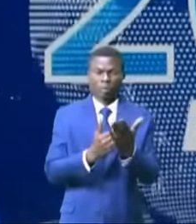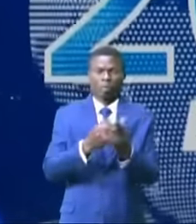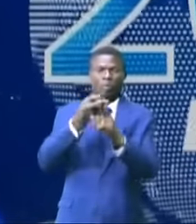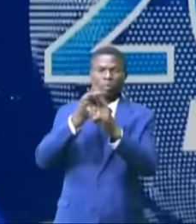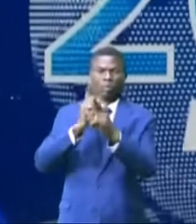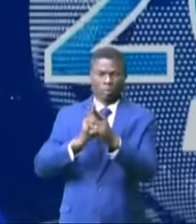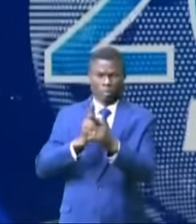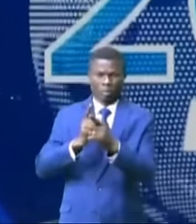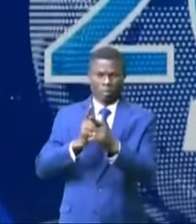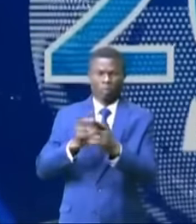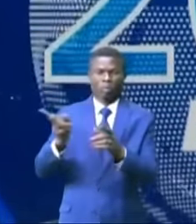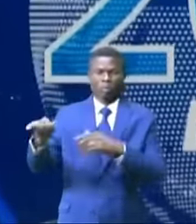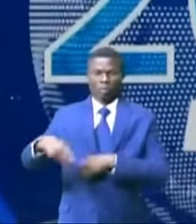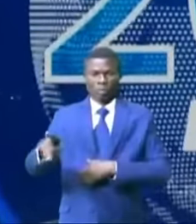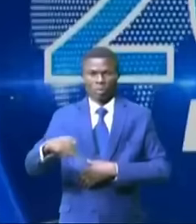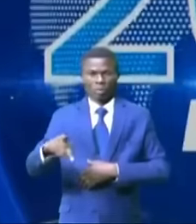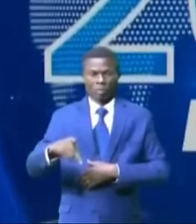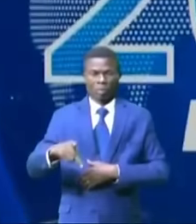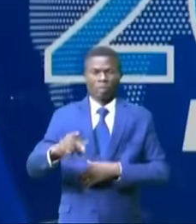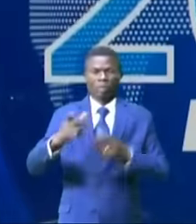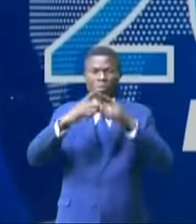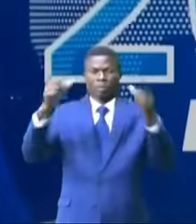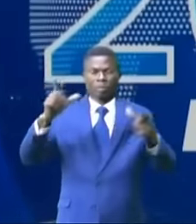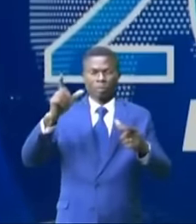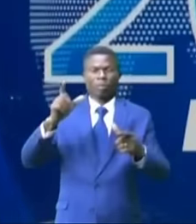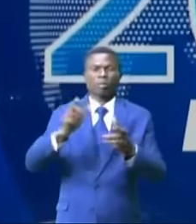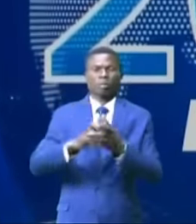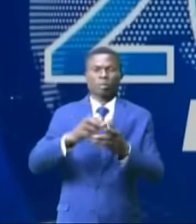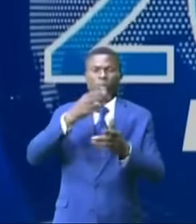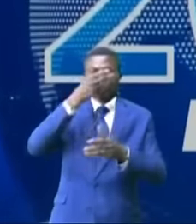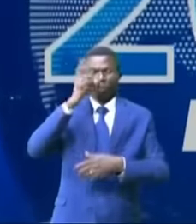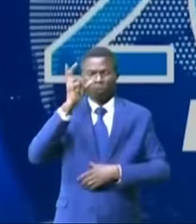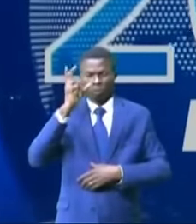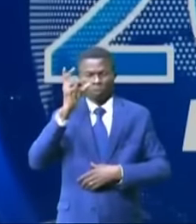ressortissant des provinces du Grand Kivu et de la Grande